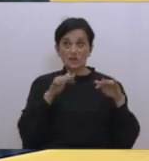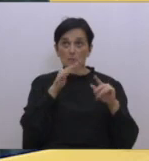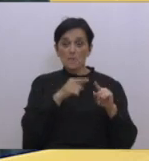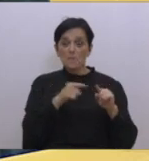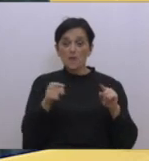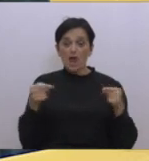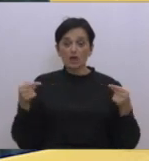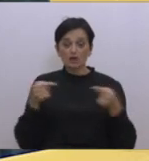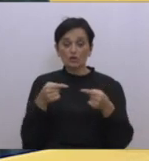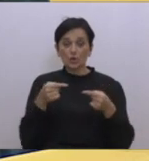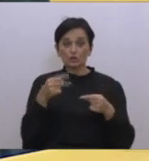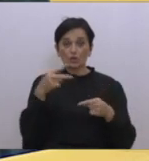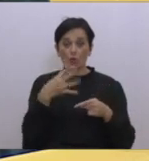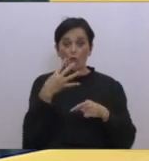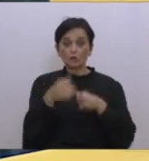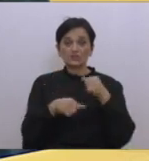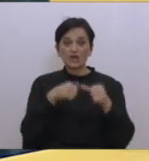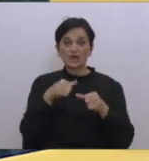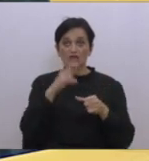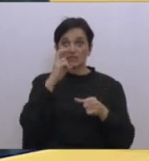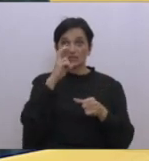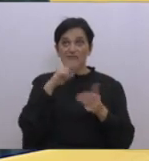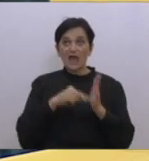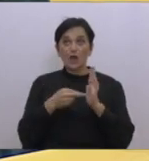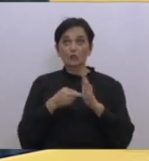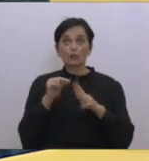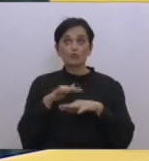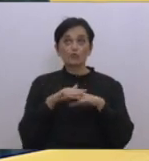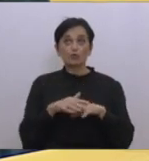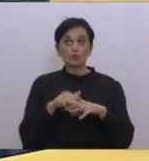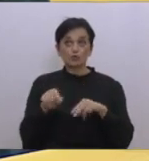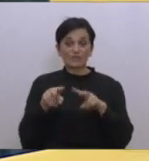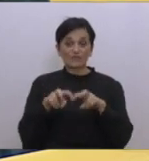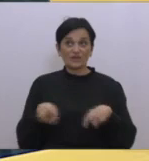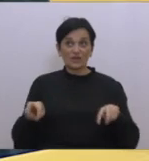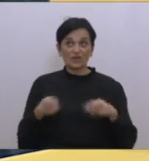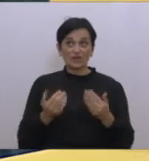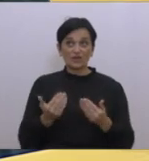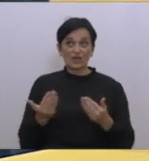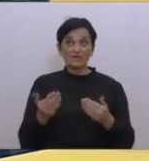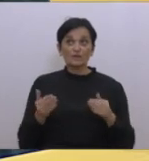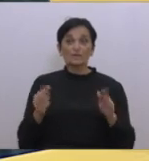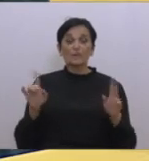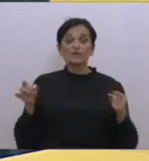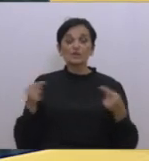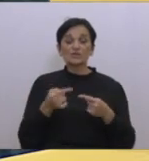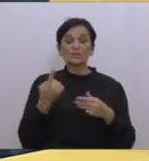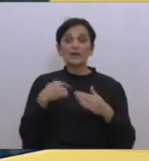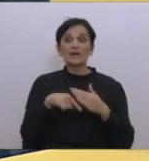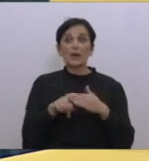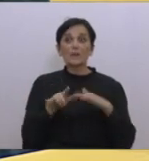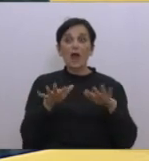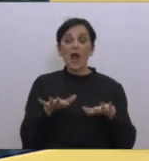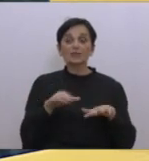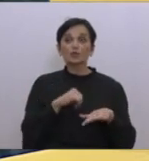როდესაც ჩვენ ვიხილავთ 2024 წლის სახელმწიფო ბიუჯეტს, და შესაბამისად იქიდან გამომდინარე